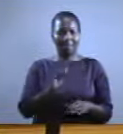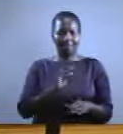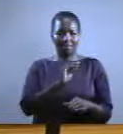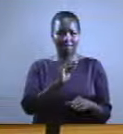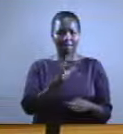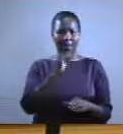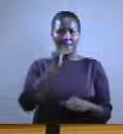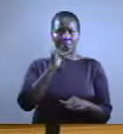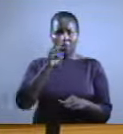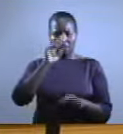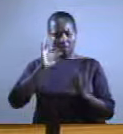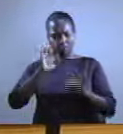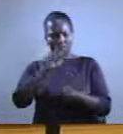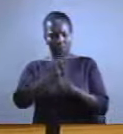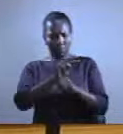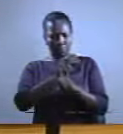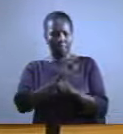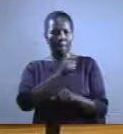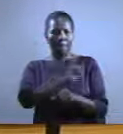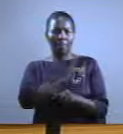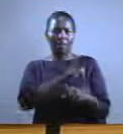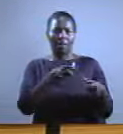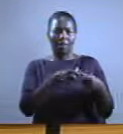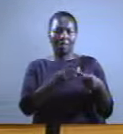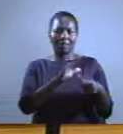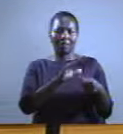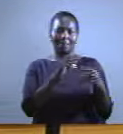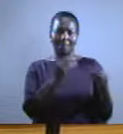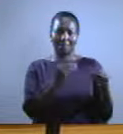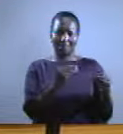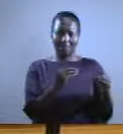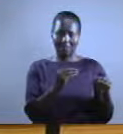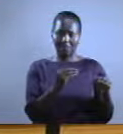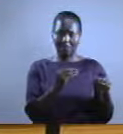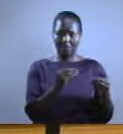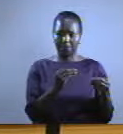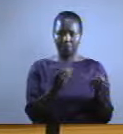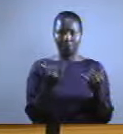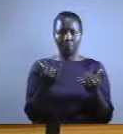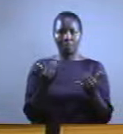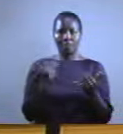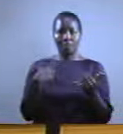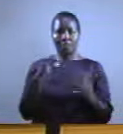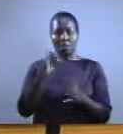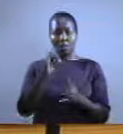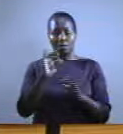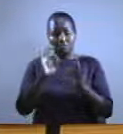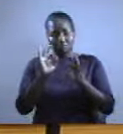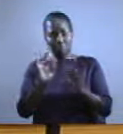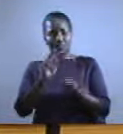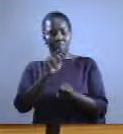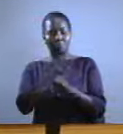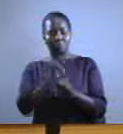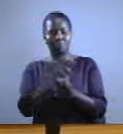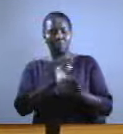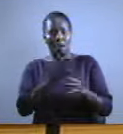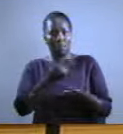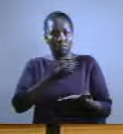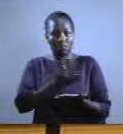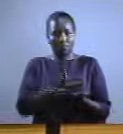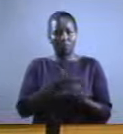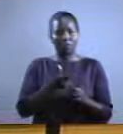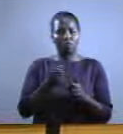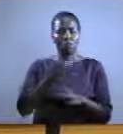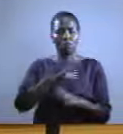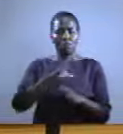is. Doeltreffende toesig wat slegs deur die Raad op Finansiële Dienste uitgevoer kan word en dis vereis dat